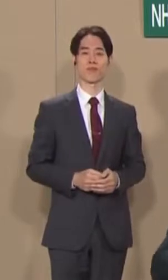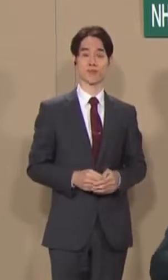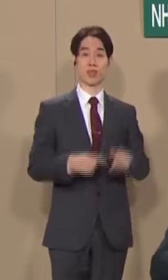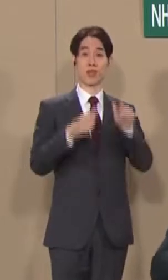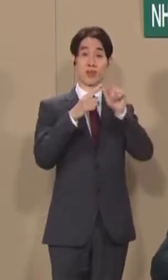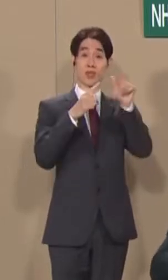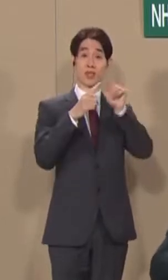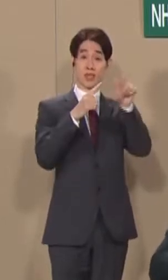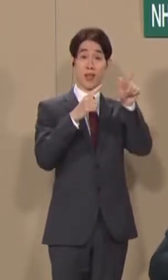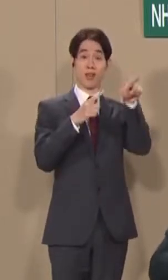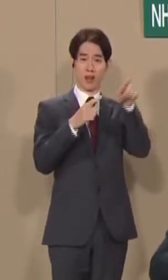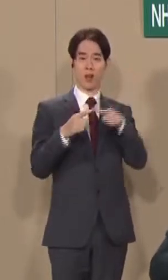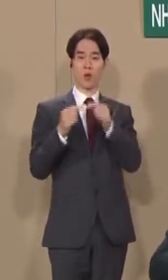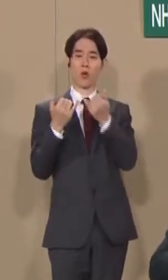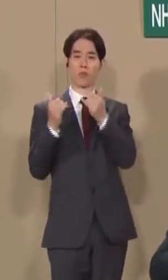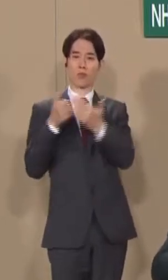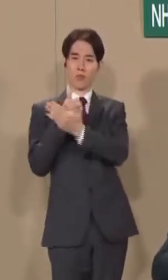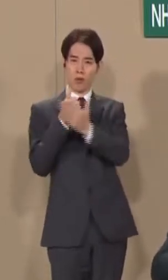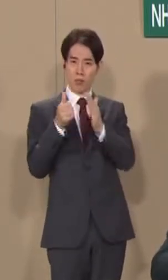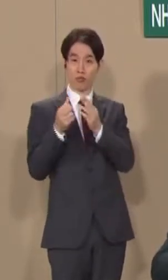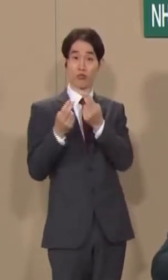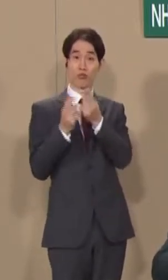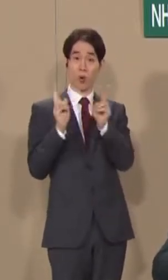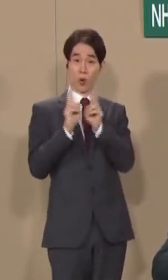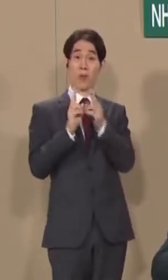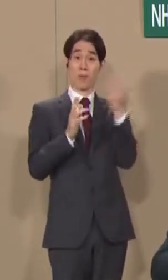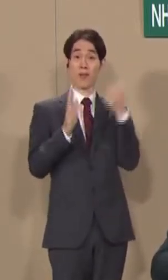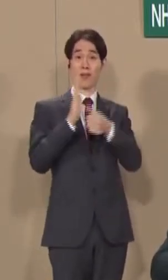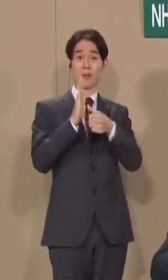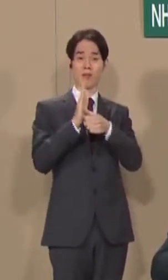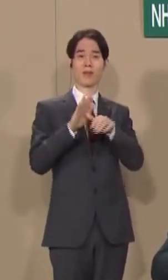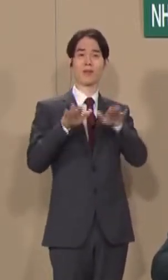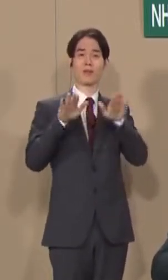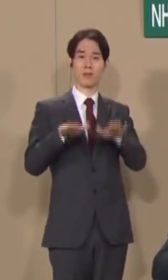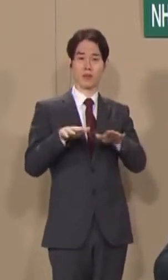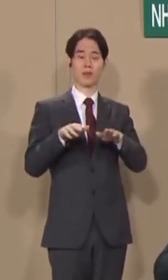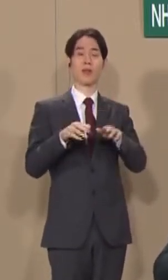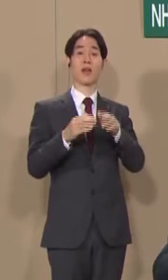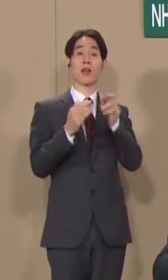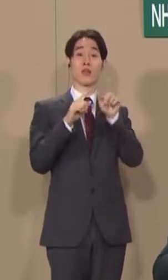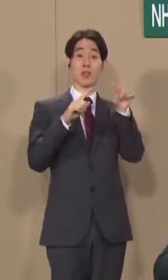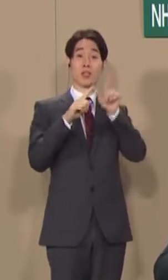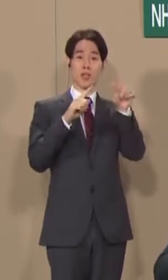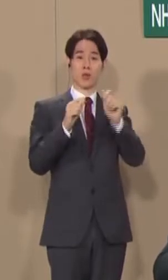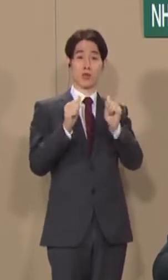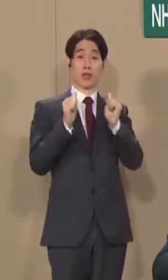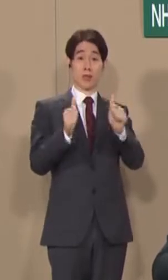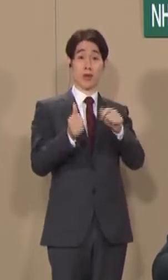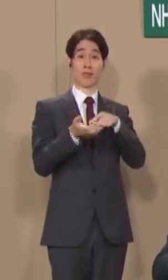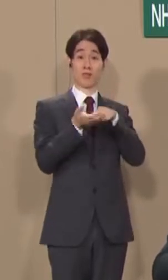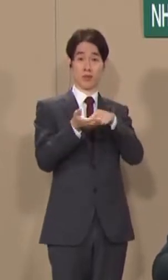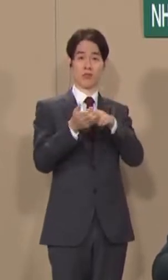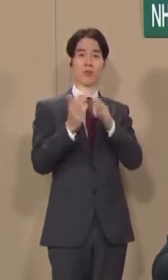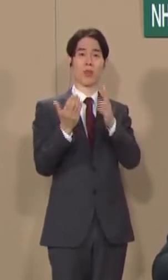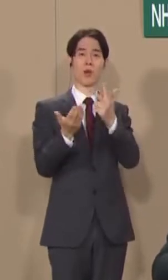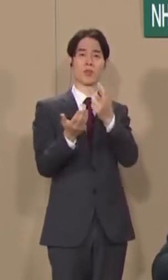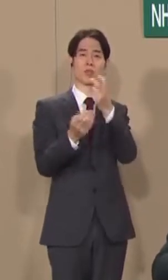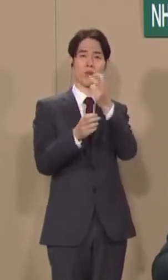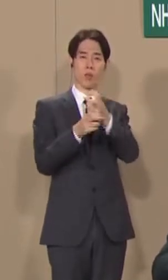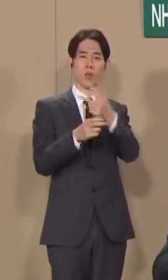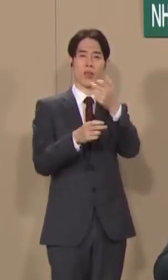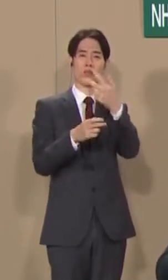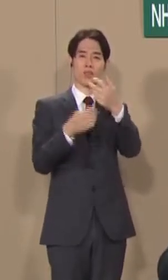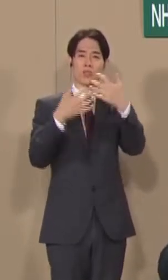ページ系から国民を守ると改現在は nhkとサイバーしていると弁護士法72条違反